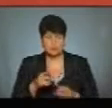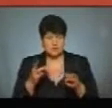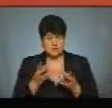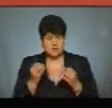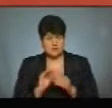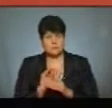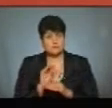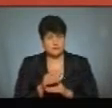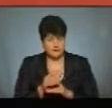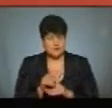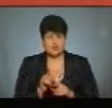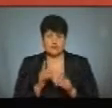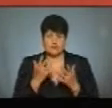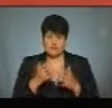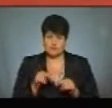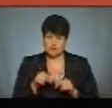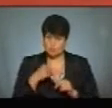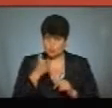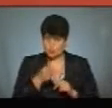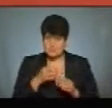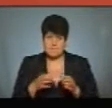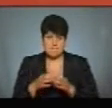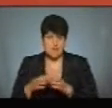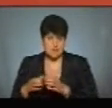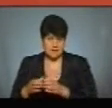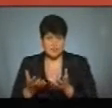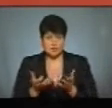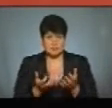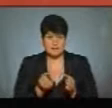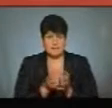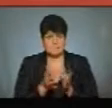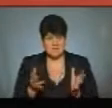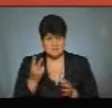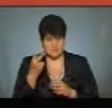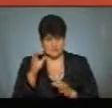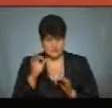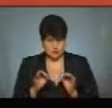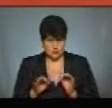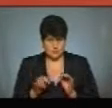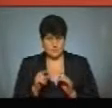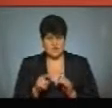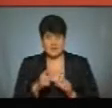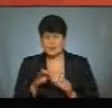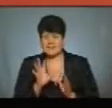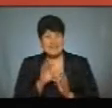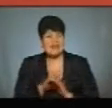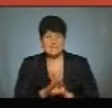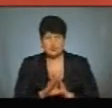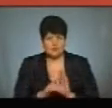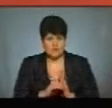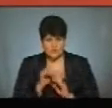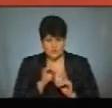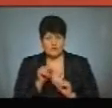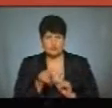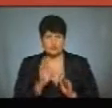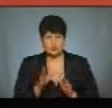Тут варто ще додати, що вже цього року партії, які отримують більше 2%, вони хоч і не війдуть в